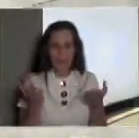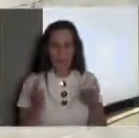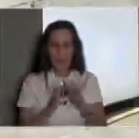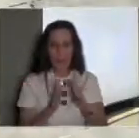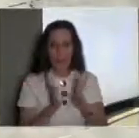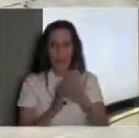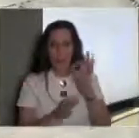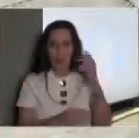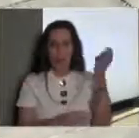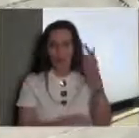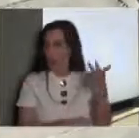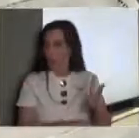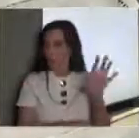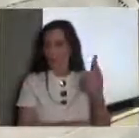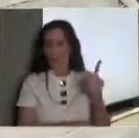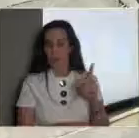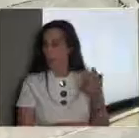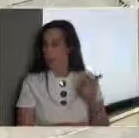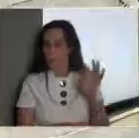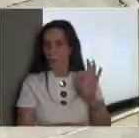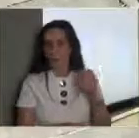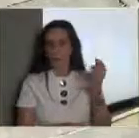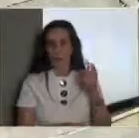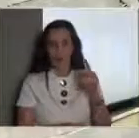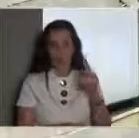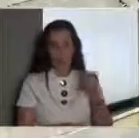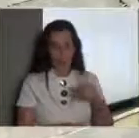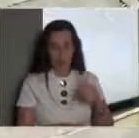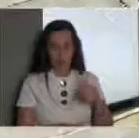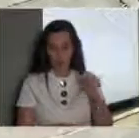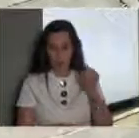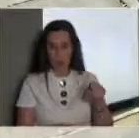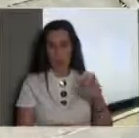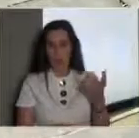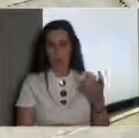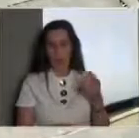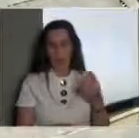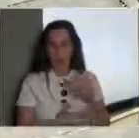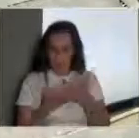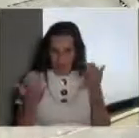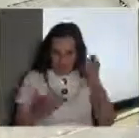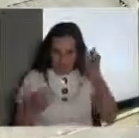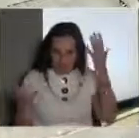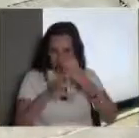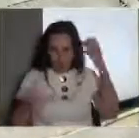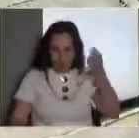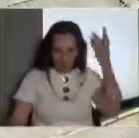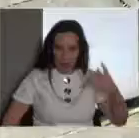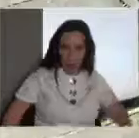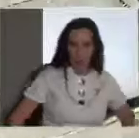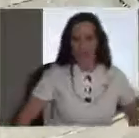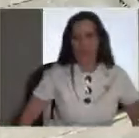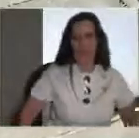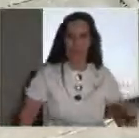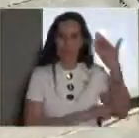מכל מחלל שבת מות יומת, מחללי היום מות יומת, יומת בעולם הזה, בעולם הבא, נכרת משני העולמות. איזה תחבורה ציבורית?